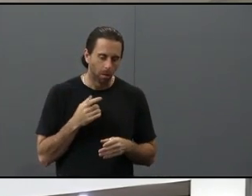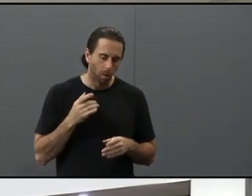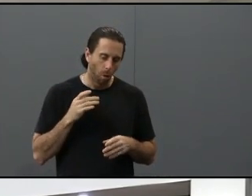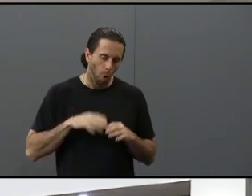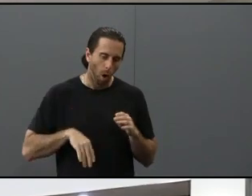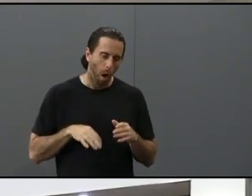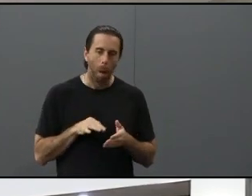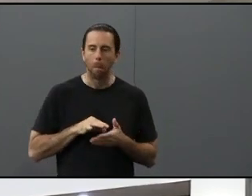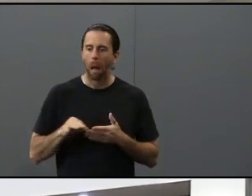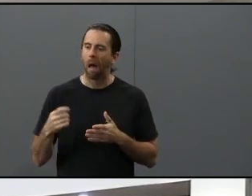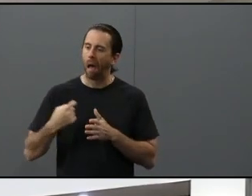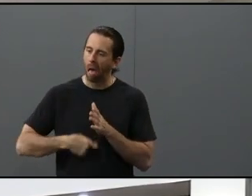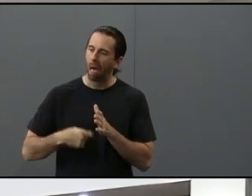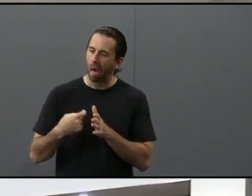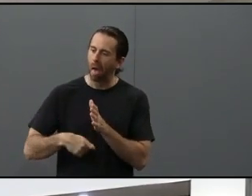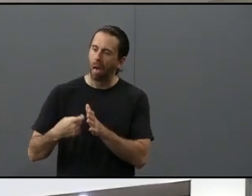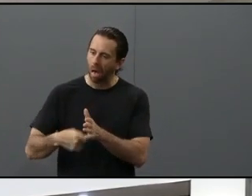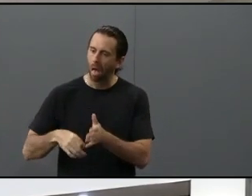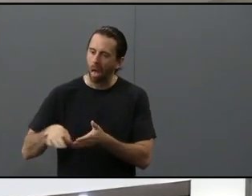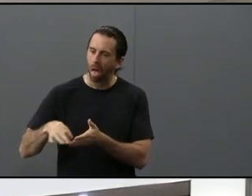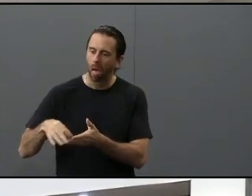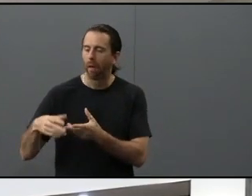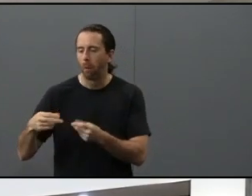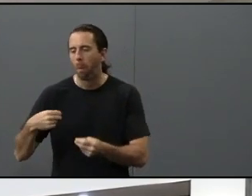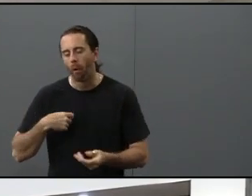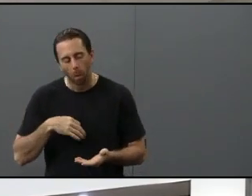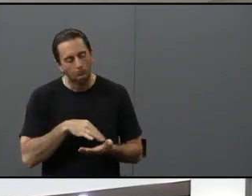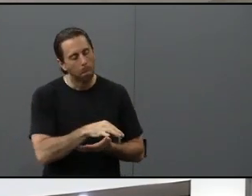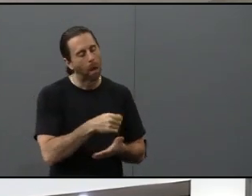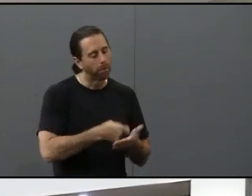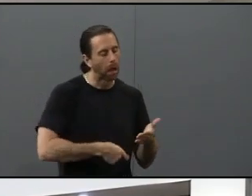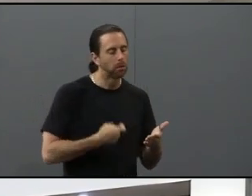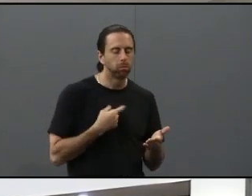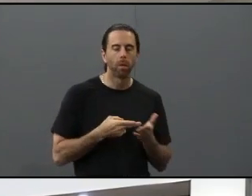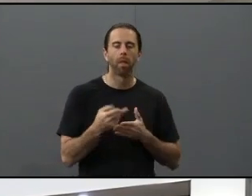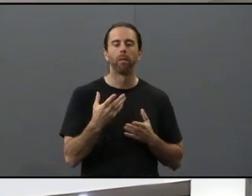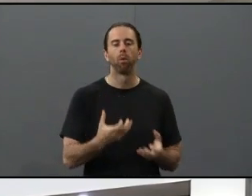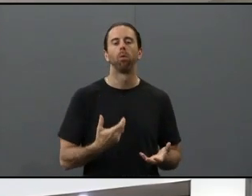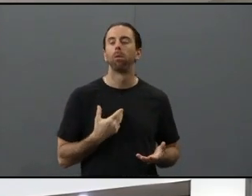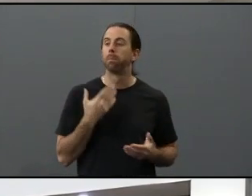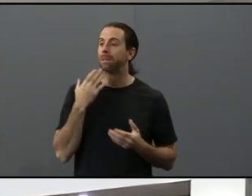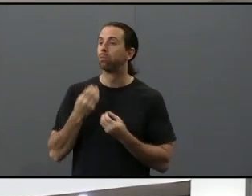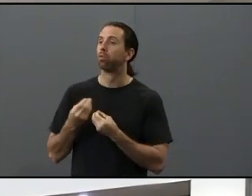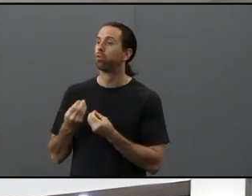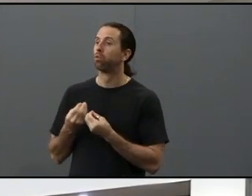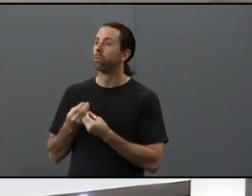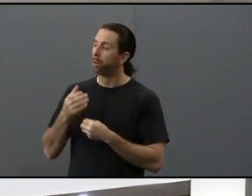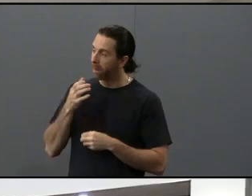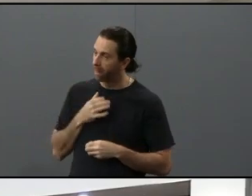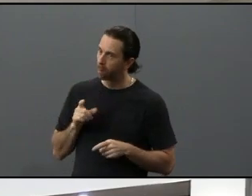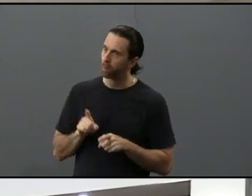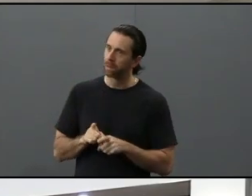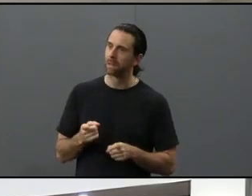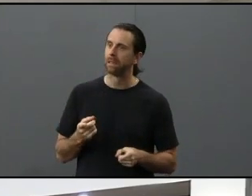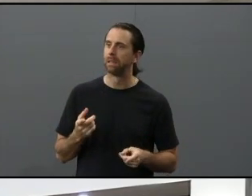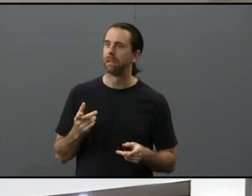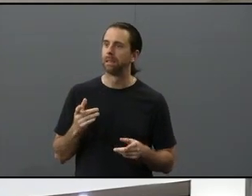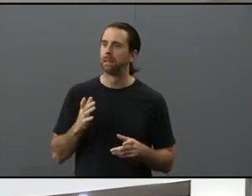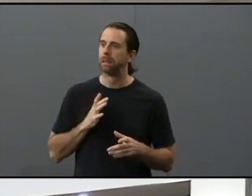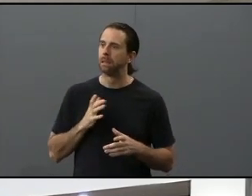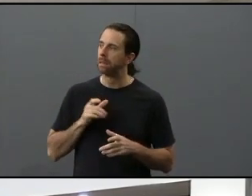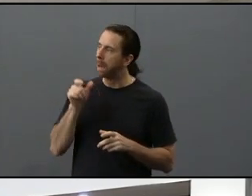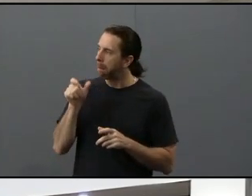payer des constats et des amendes de quelques centaines de dollars merci énormément mavoir écouter et d'Exit comme palier de